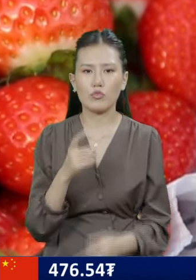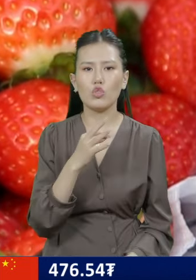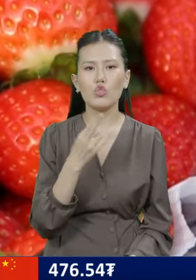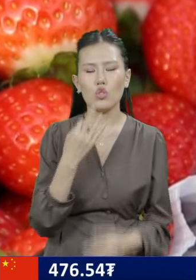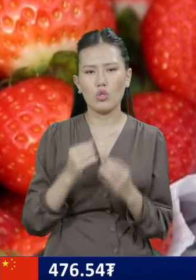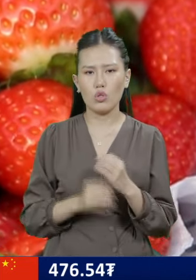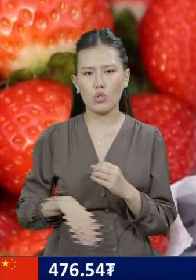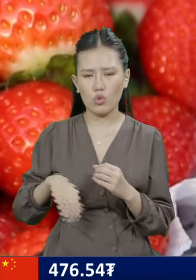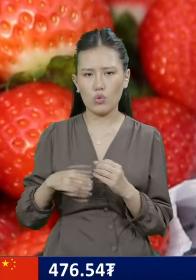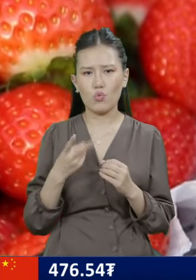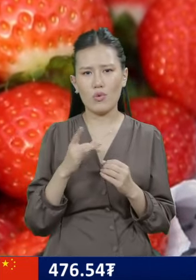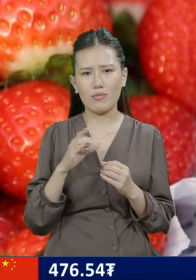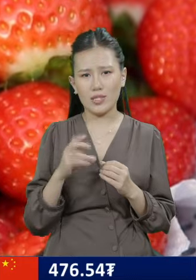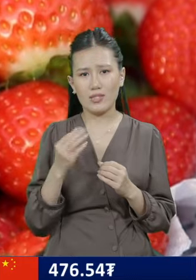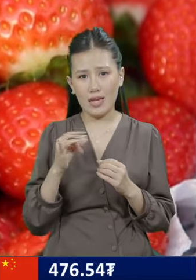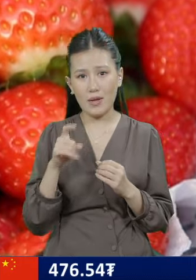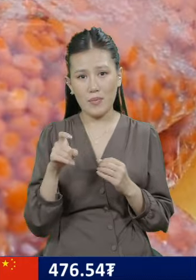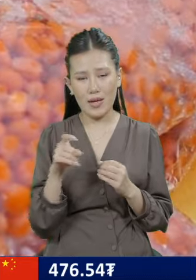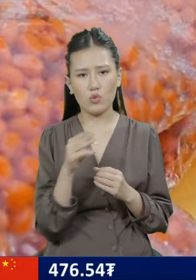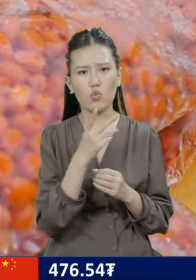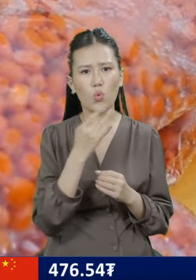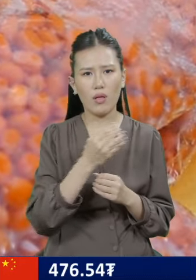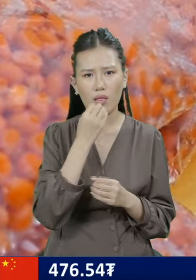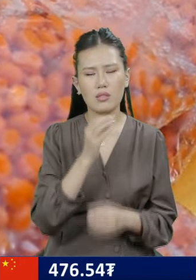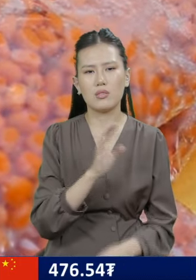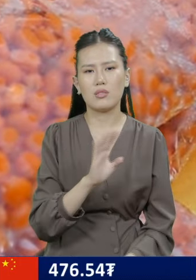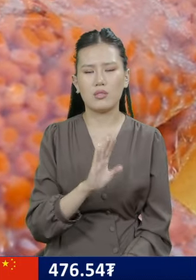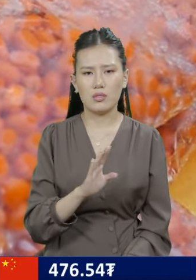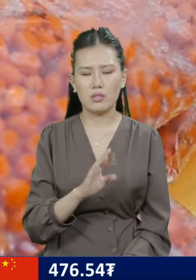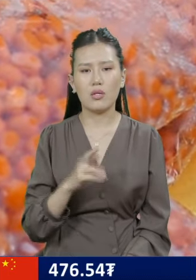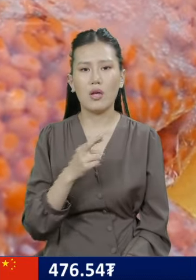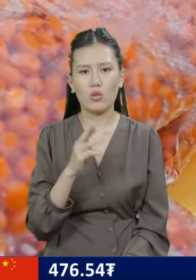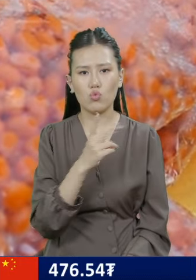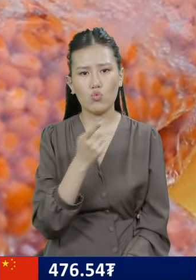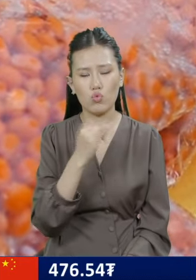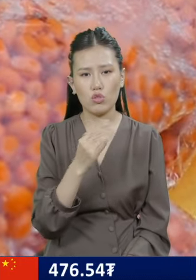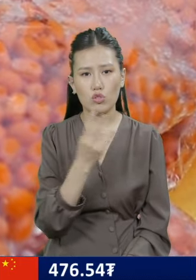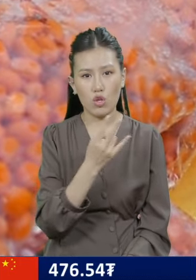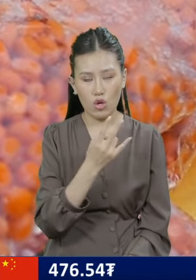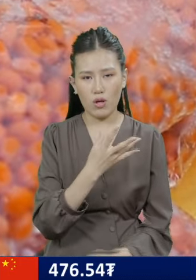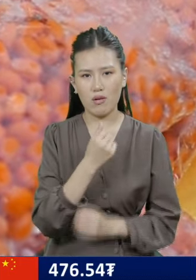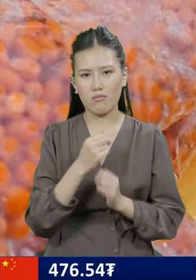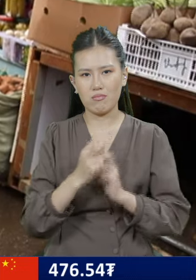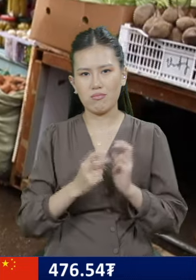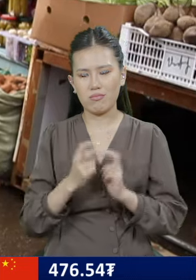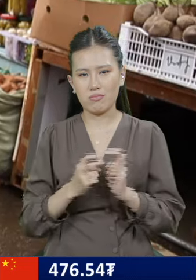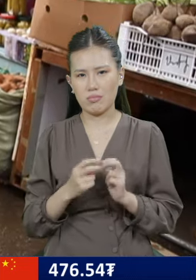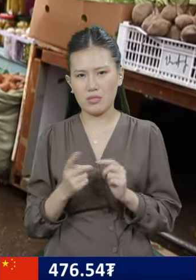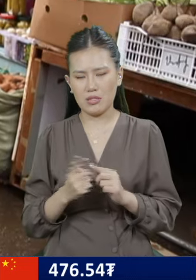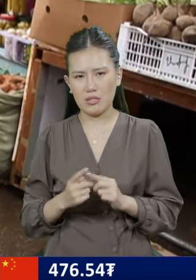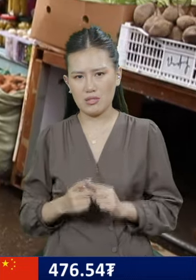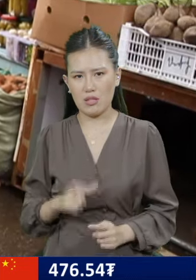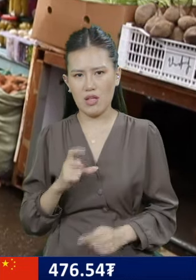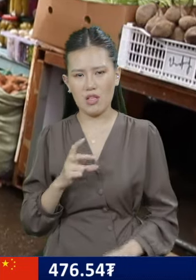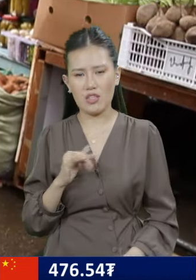өрөвсөл шархтай бол жимс ногоог аль болох түүхийгээр нэгтгэхгүй байхыг зөвлөж байна. Учир нь түүхийн ногоон боловсруулагдахтай хатуу илчлэг болж хувиран